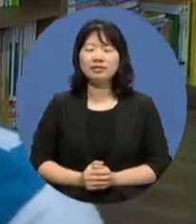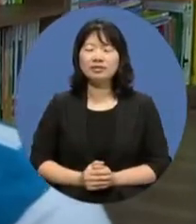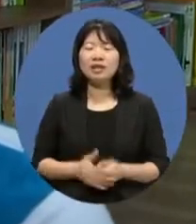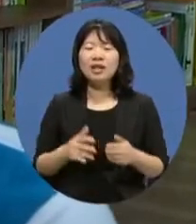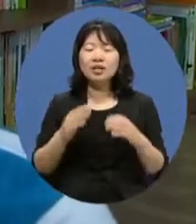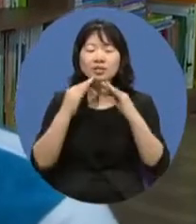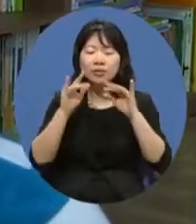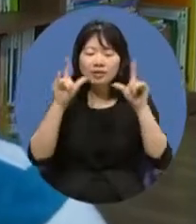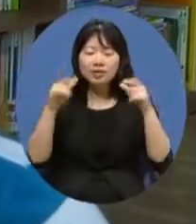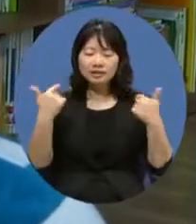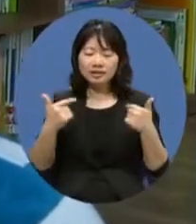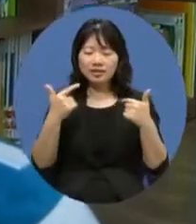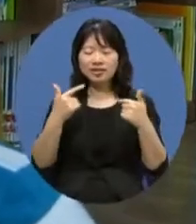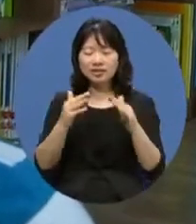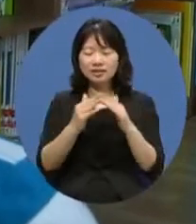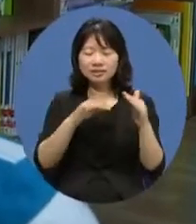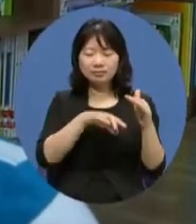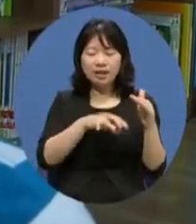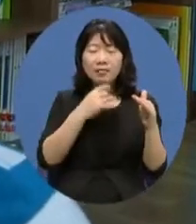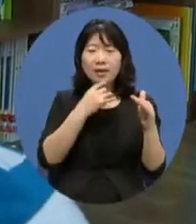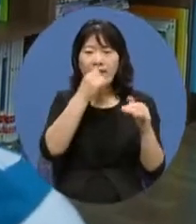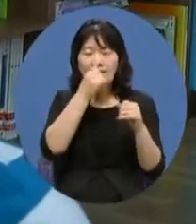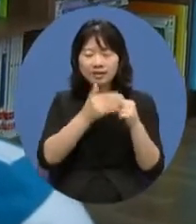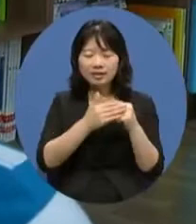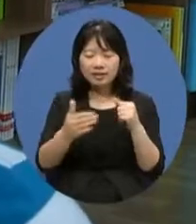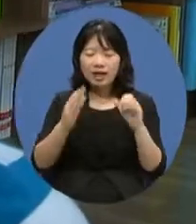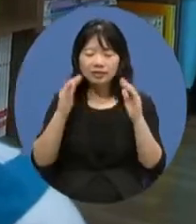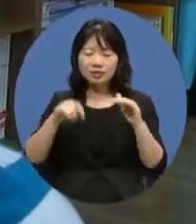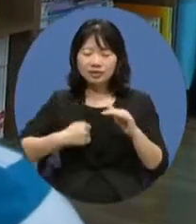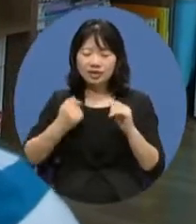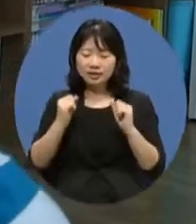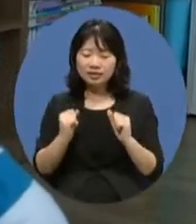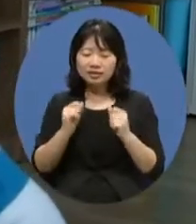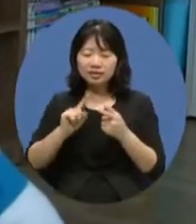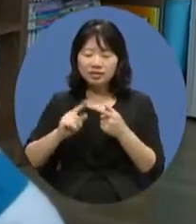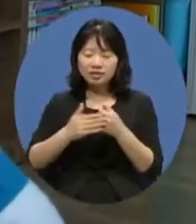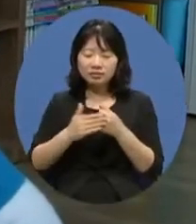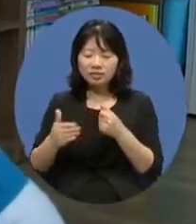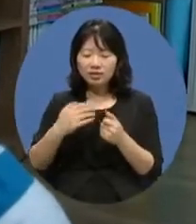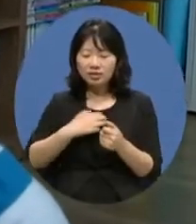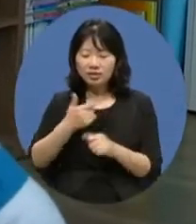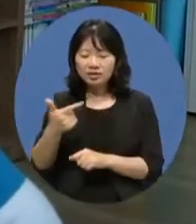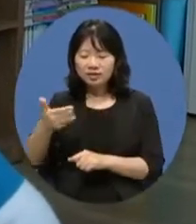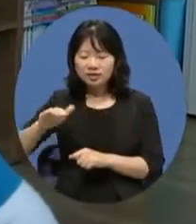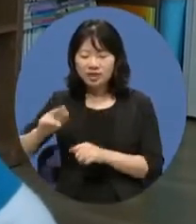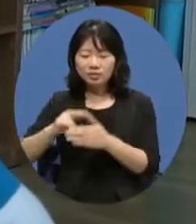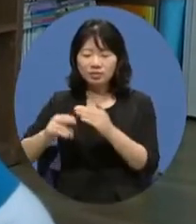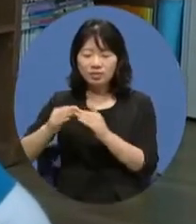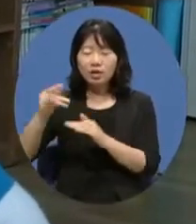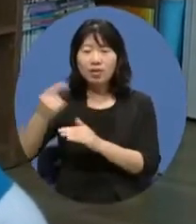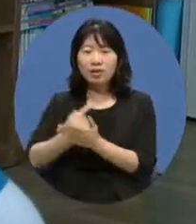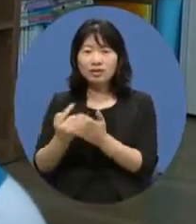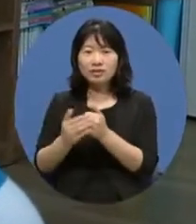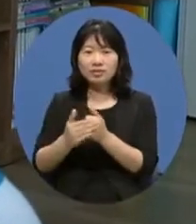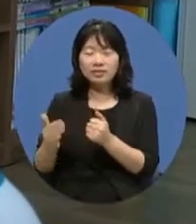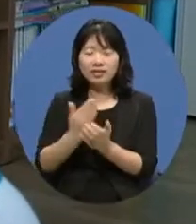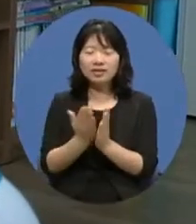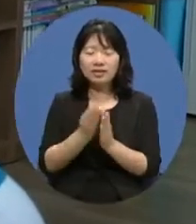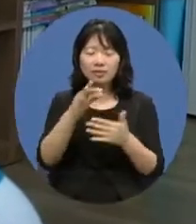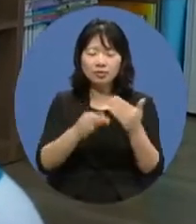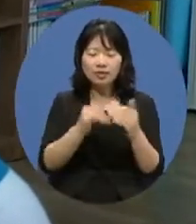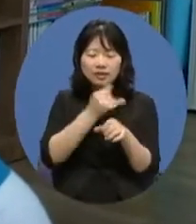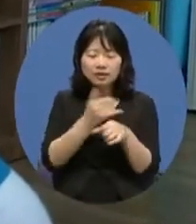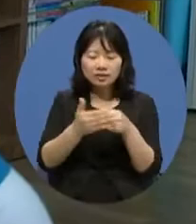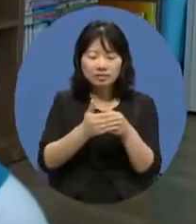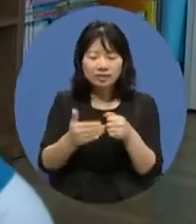토요일날 늘 집에만 있어서 아이들은 혼자 있는 것 때문에 걱정을 많이 했는데 도서관에 와서 이렇게 다양한 프로그램을 할 수